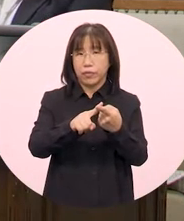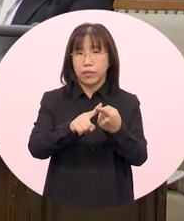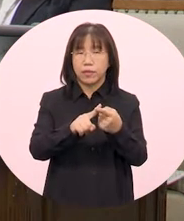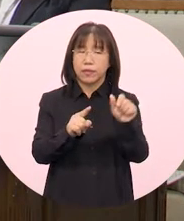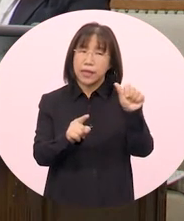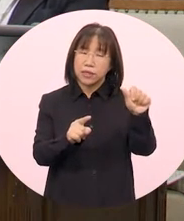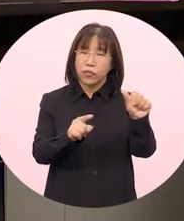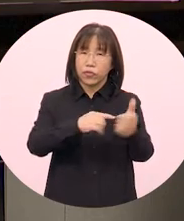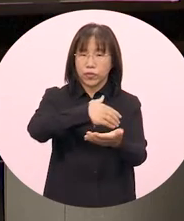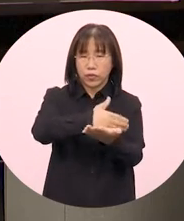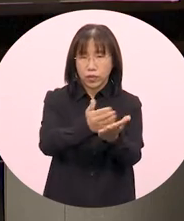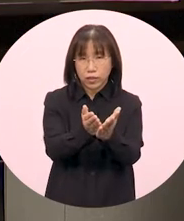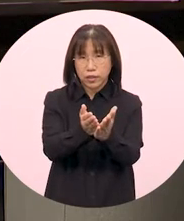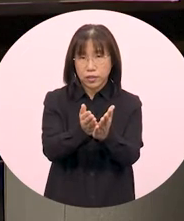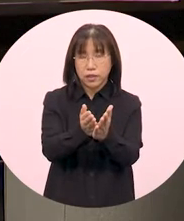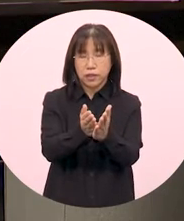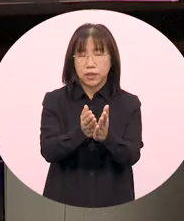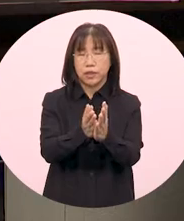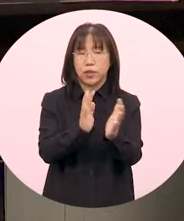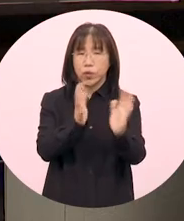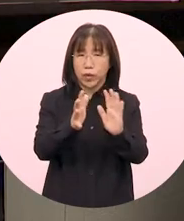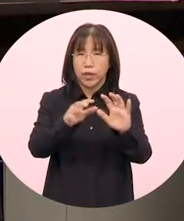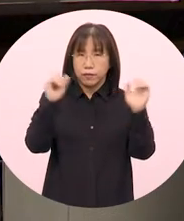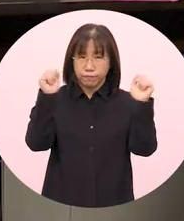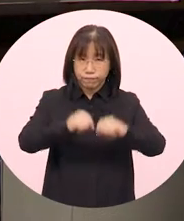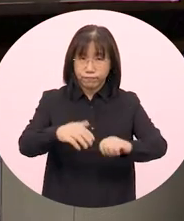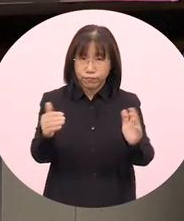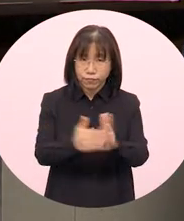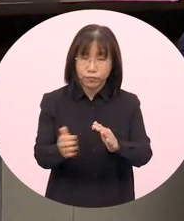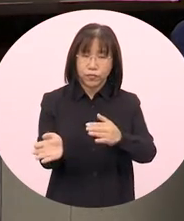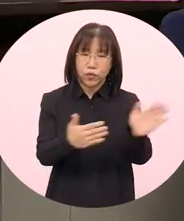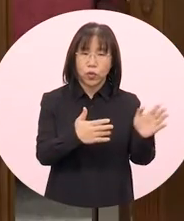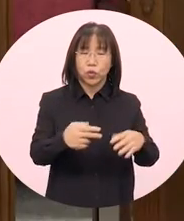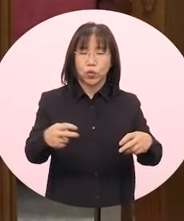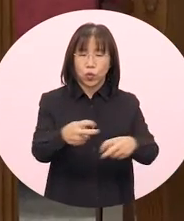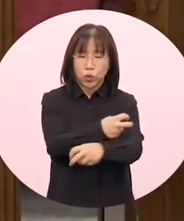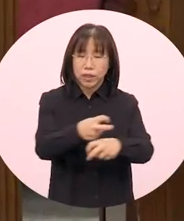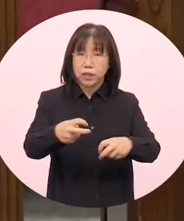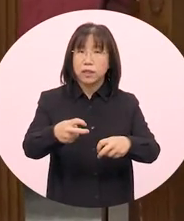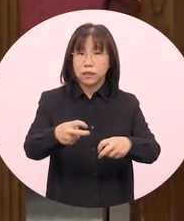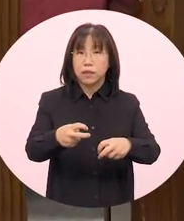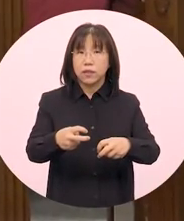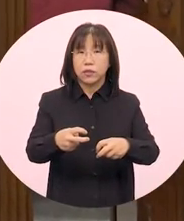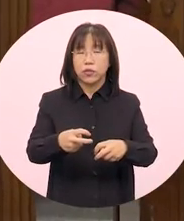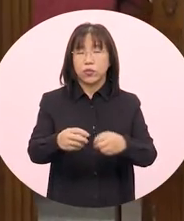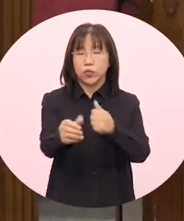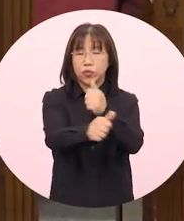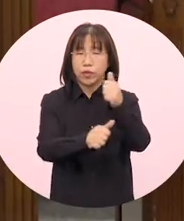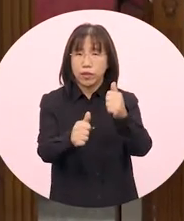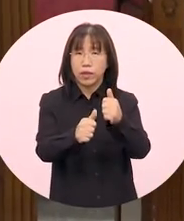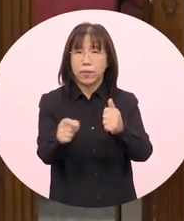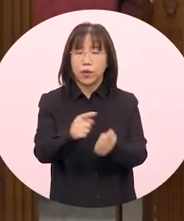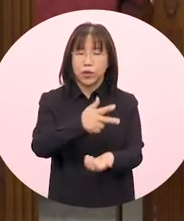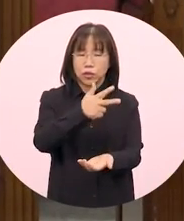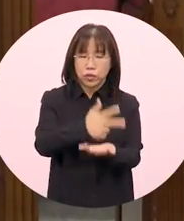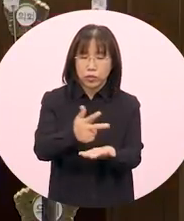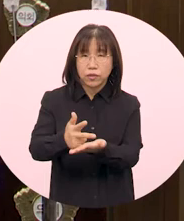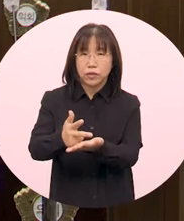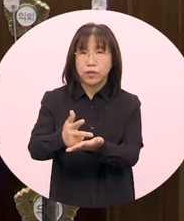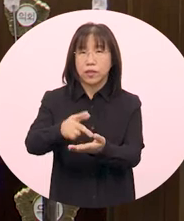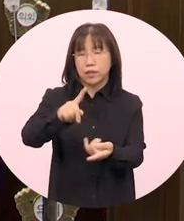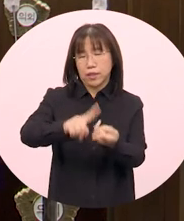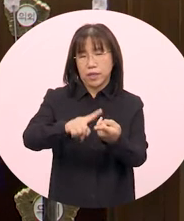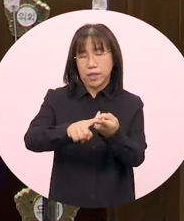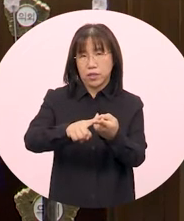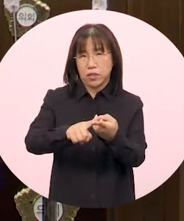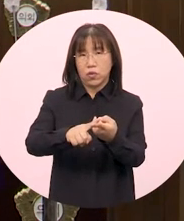등 5건의 안건을 의결했습니다. 또 도시교통위원회에서는 서울특별시 강서구 주차장 특별회계